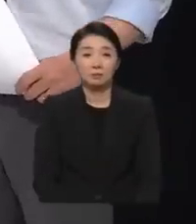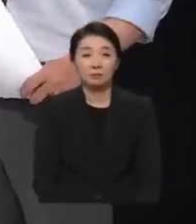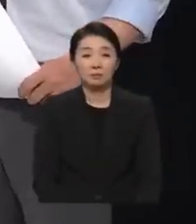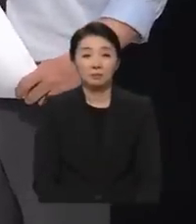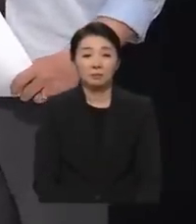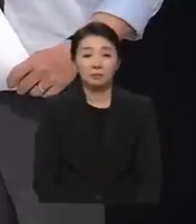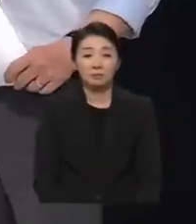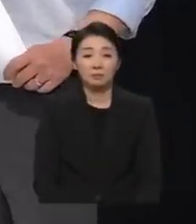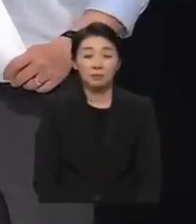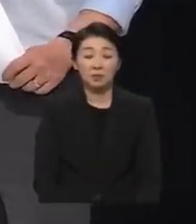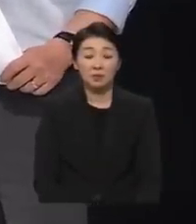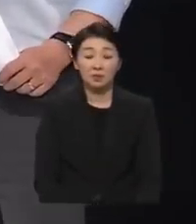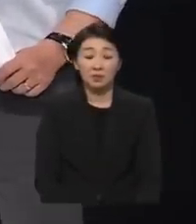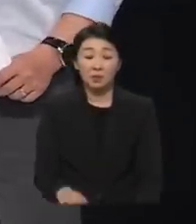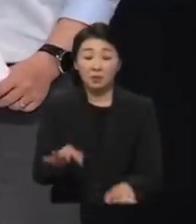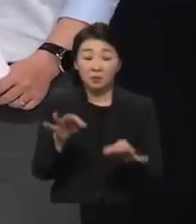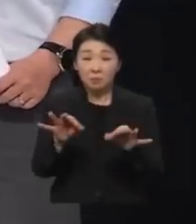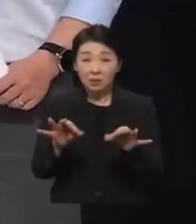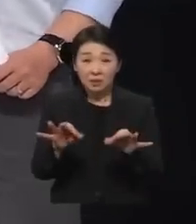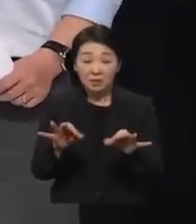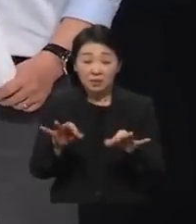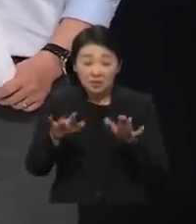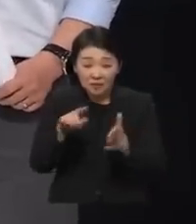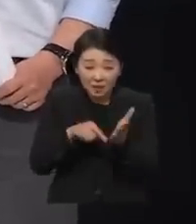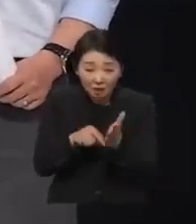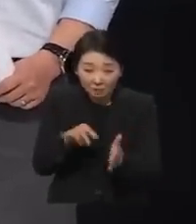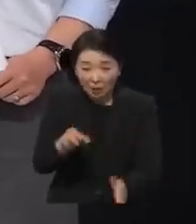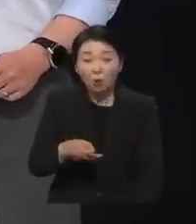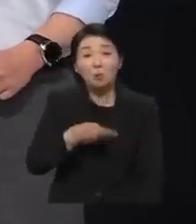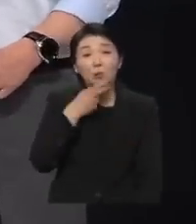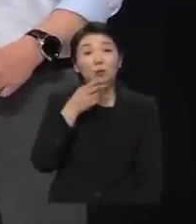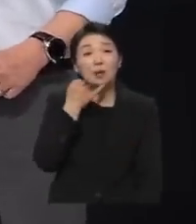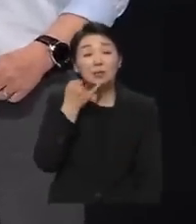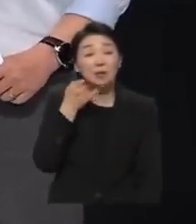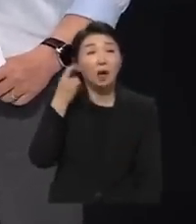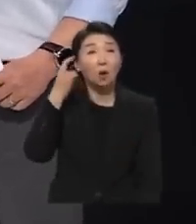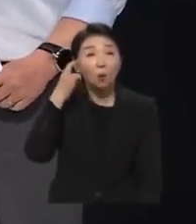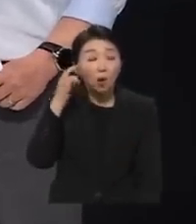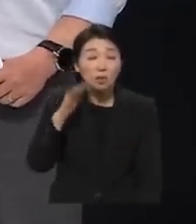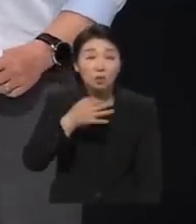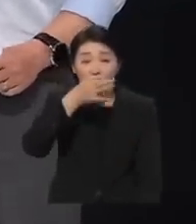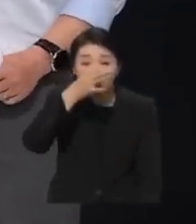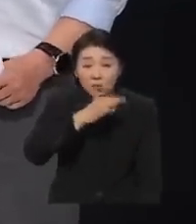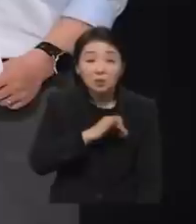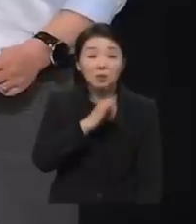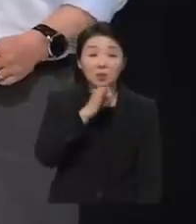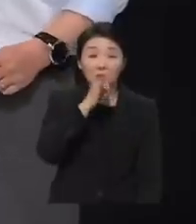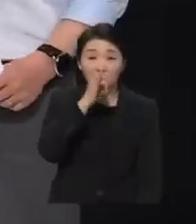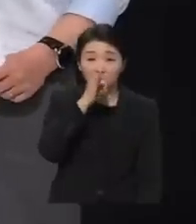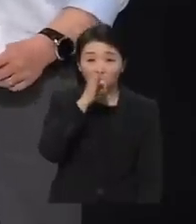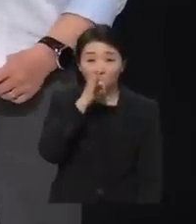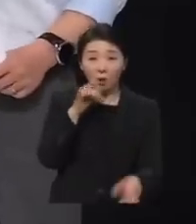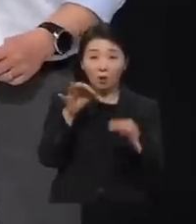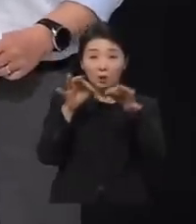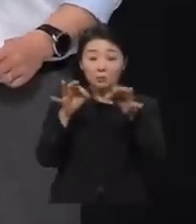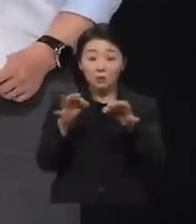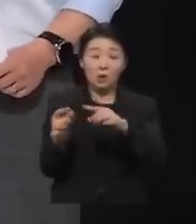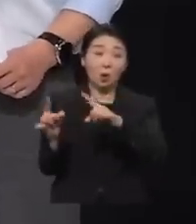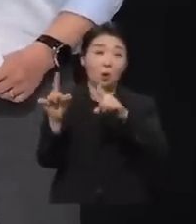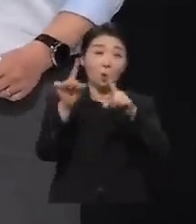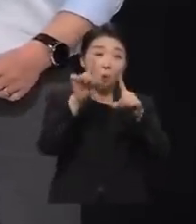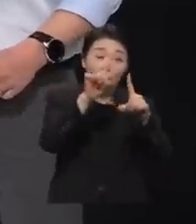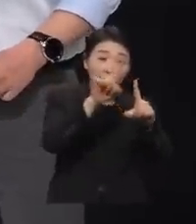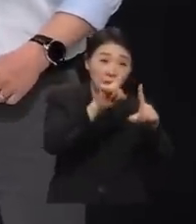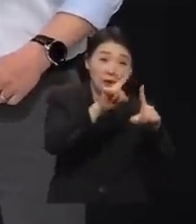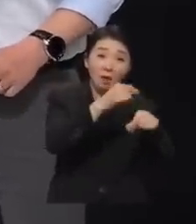빚을 당장 갚지 않아도 되는 상황. 여기에 흑자가 나는 기업을 상대로 김 지사가 회생 절차를